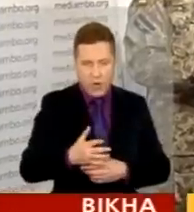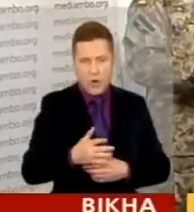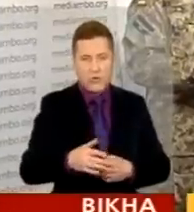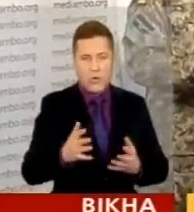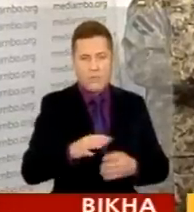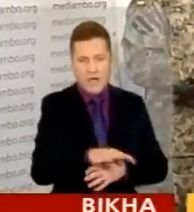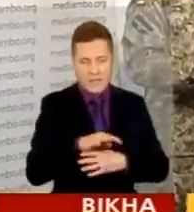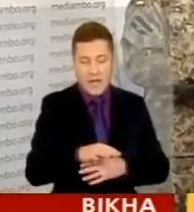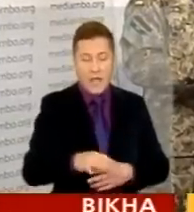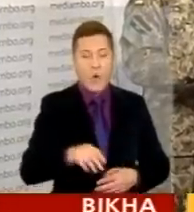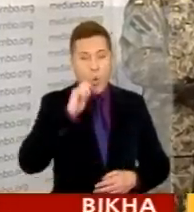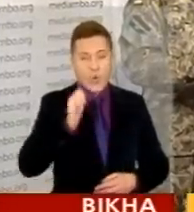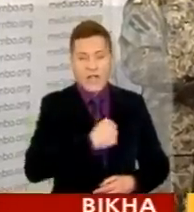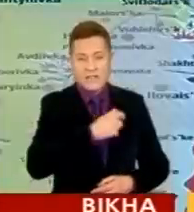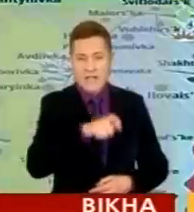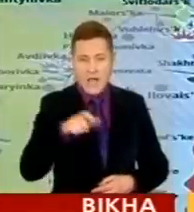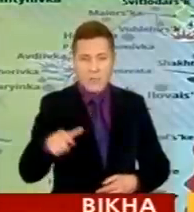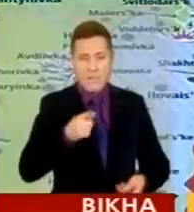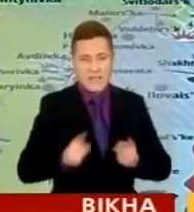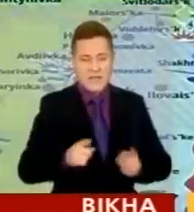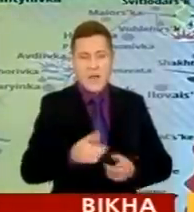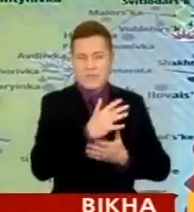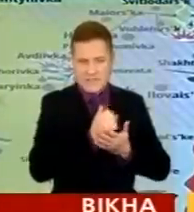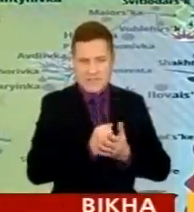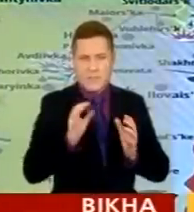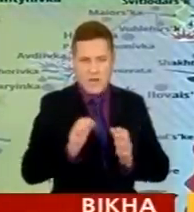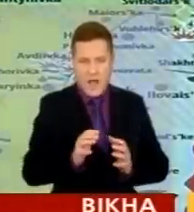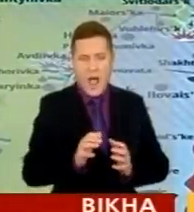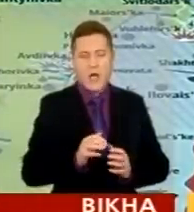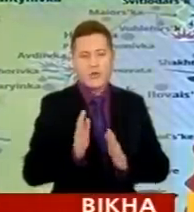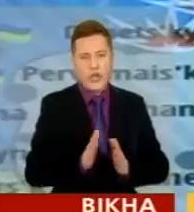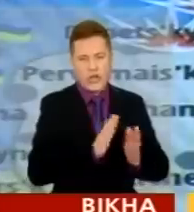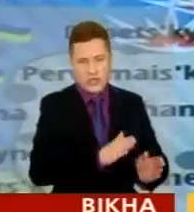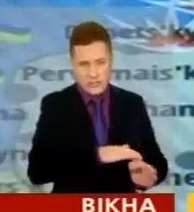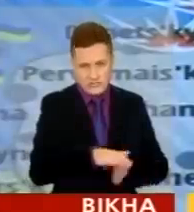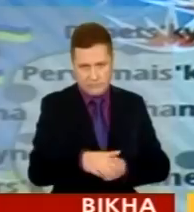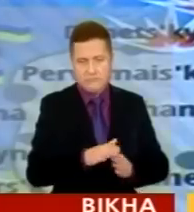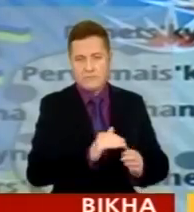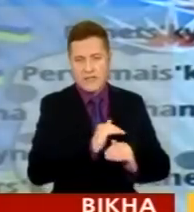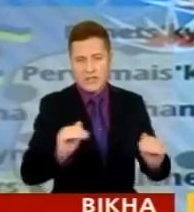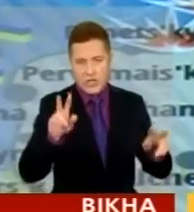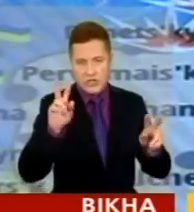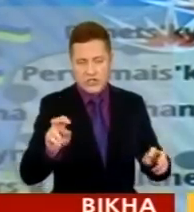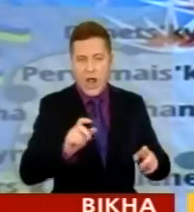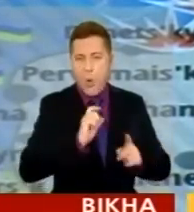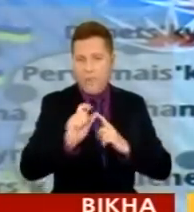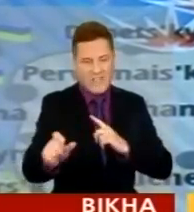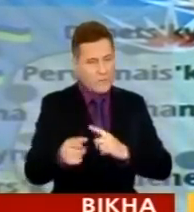це, українські армійці таки по-справжньому зберігають режим тиші, твердить речник РНБО. У відповідь не